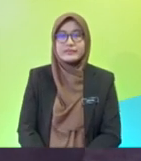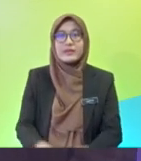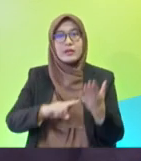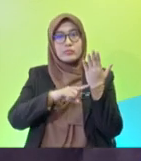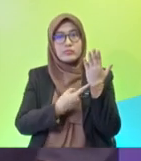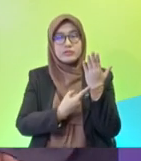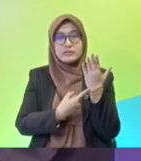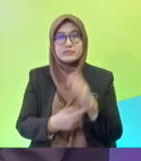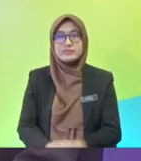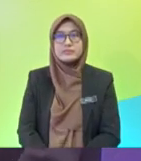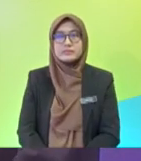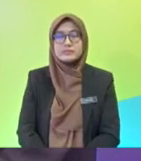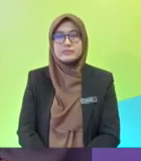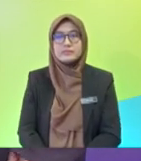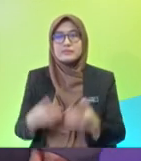Baiklah